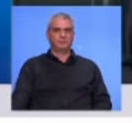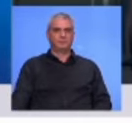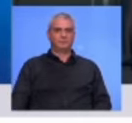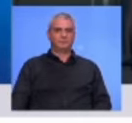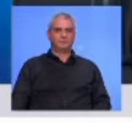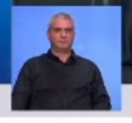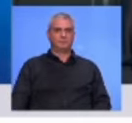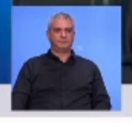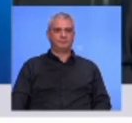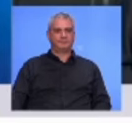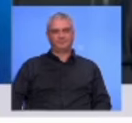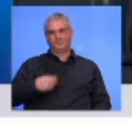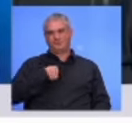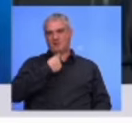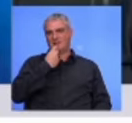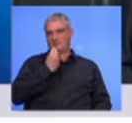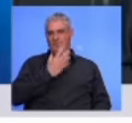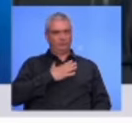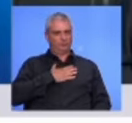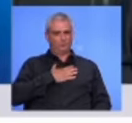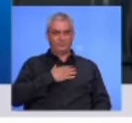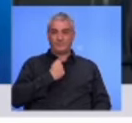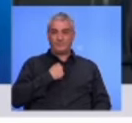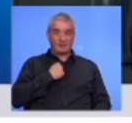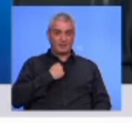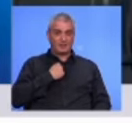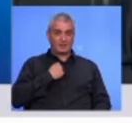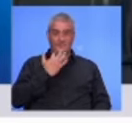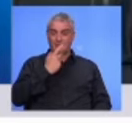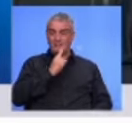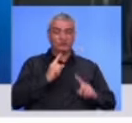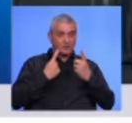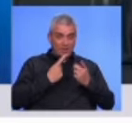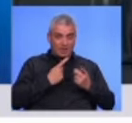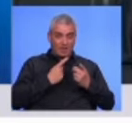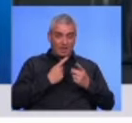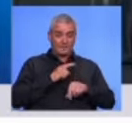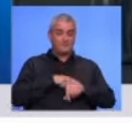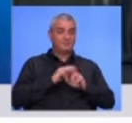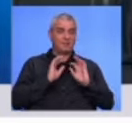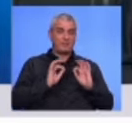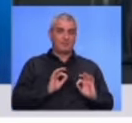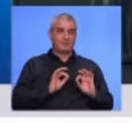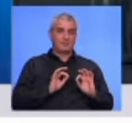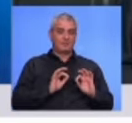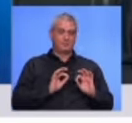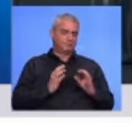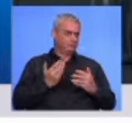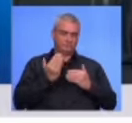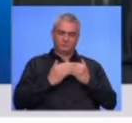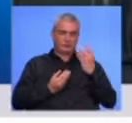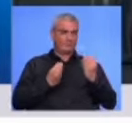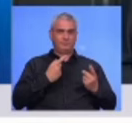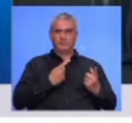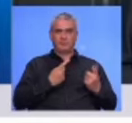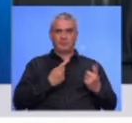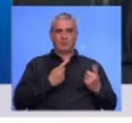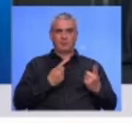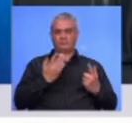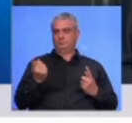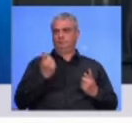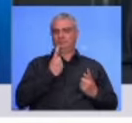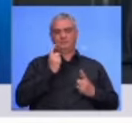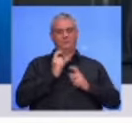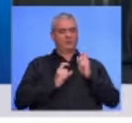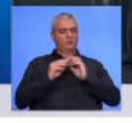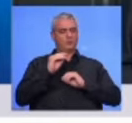אני אגיד לך משהו. אני, כשזה קרה, בזמן אמת, בסוף המשחק ניגשו אליי אנשים מהמועדון